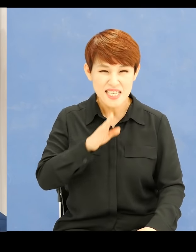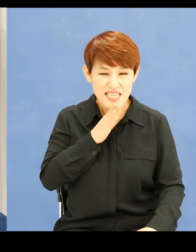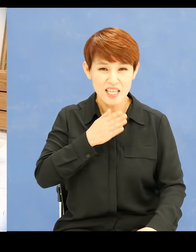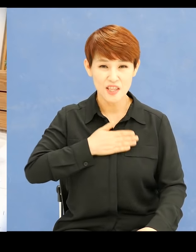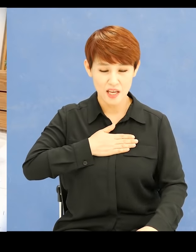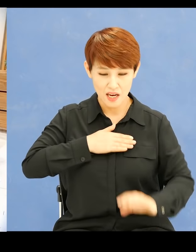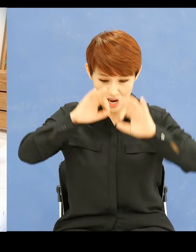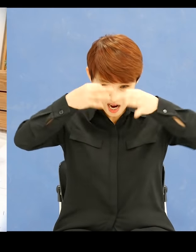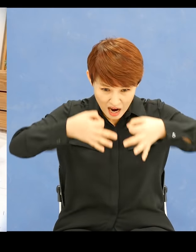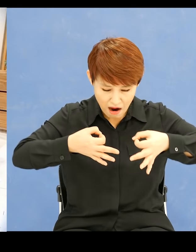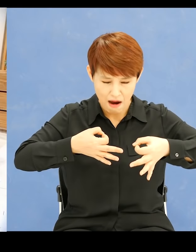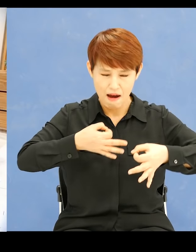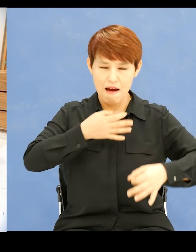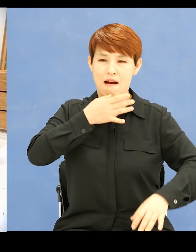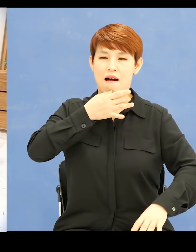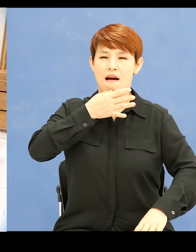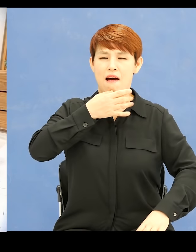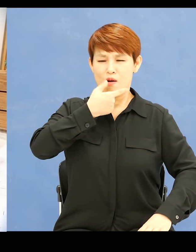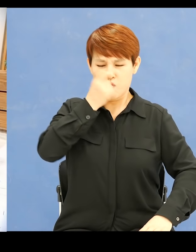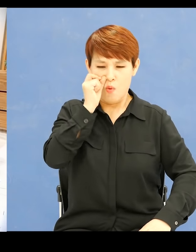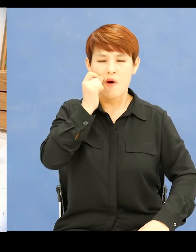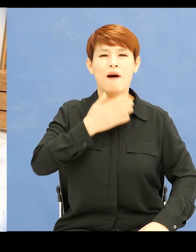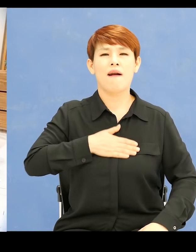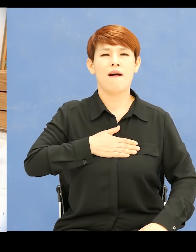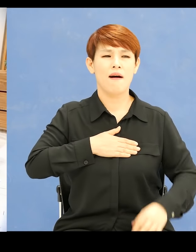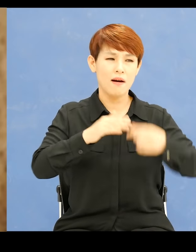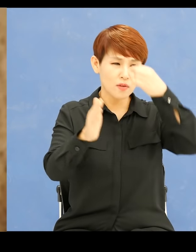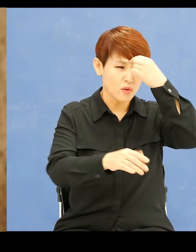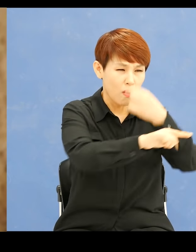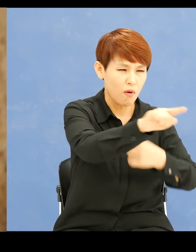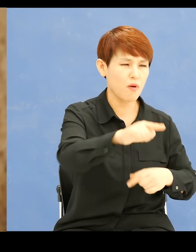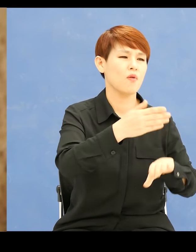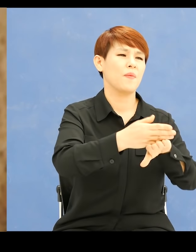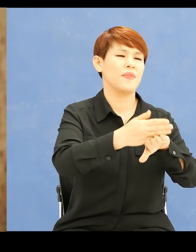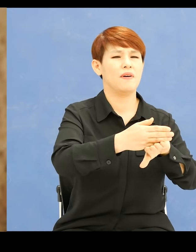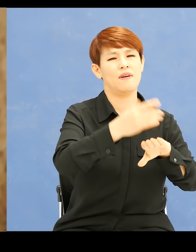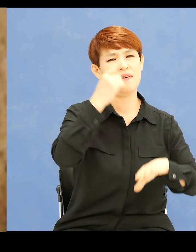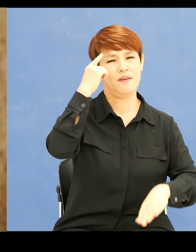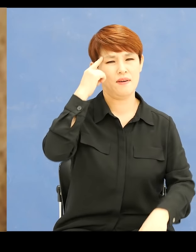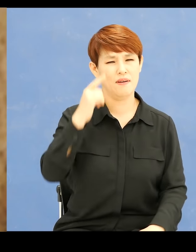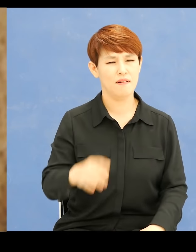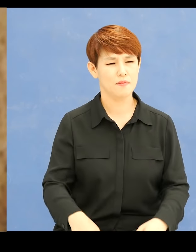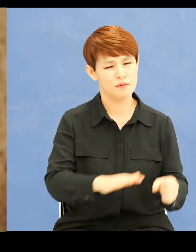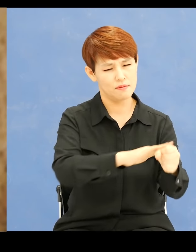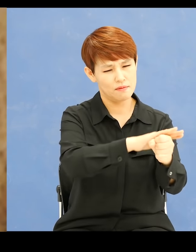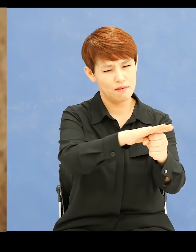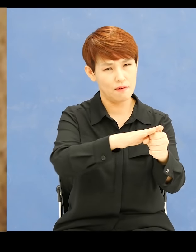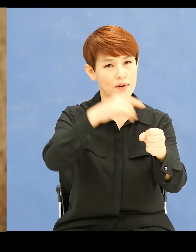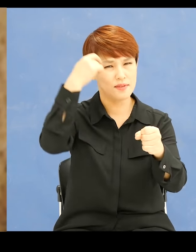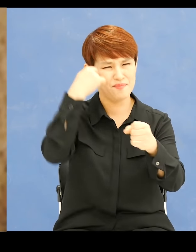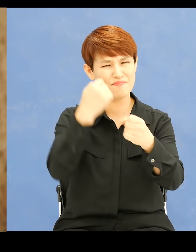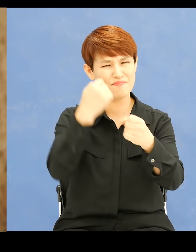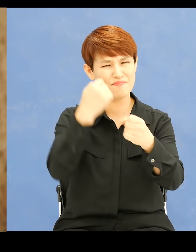액면가를 알게 됐잖아요. 예. 그러니 그 성도가 너무 고마운 거예요. 그러니까 성도가 너무 사랑스러운 거예요. 그때